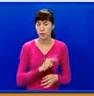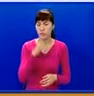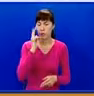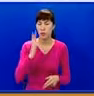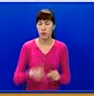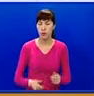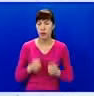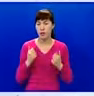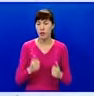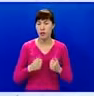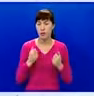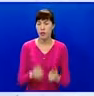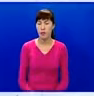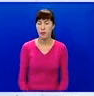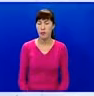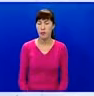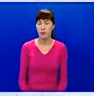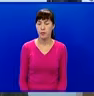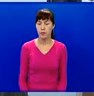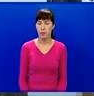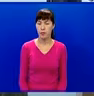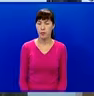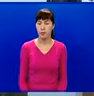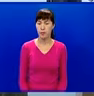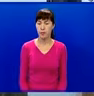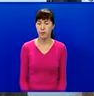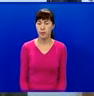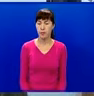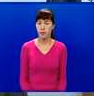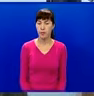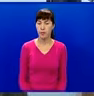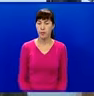үшін аянбай еңбек етуде. Саттар Есімбеков, Әли Мәлік, Нұржан Ақжол, оңтүстік ақпарат.